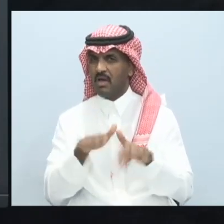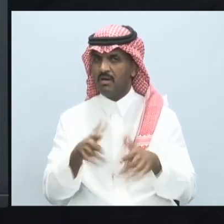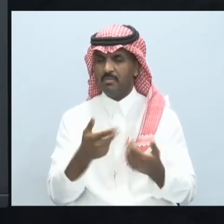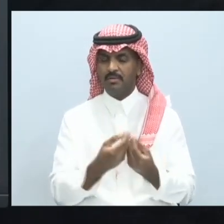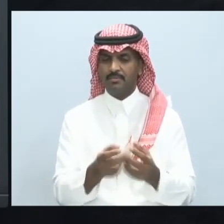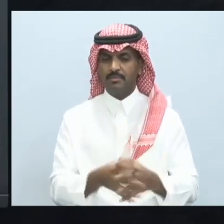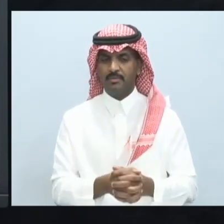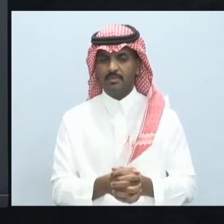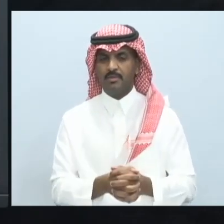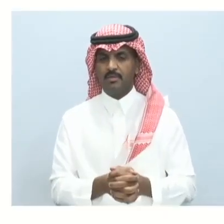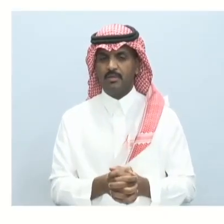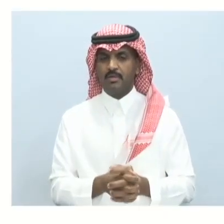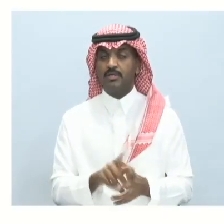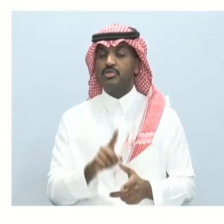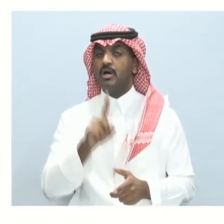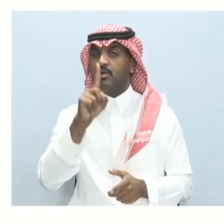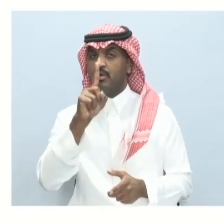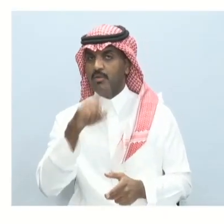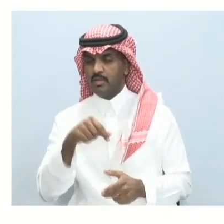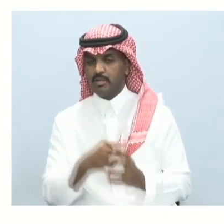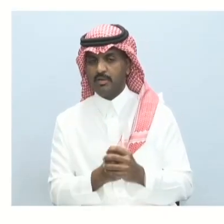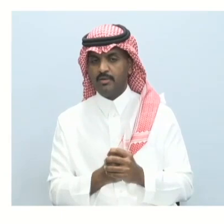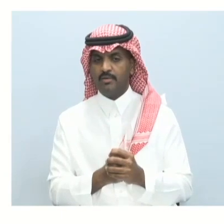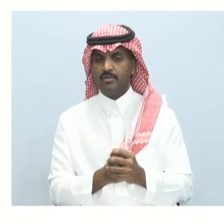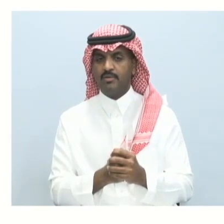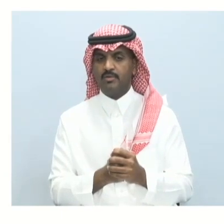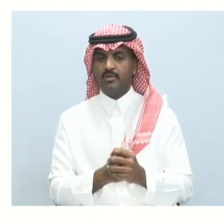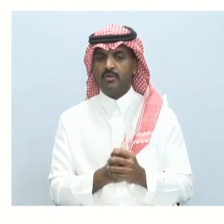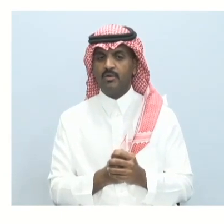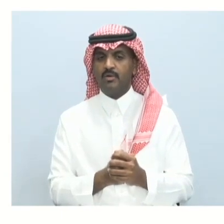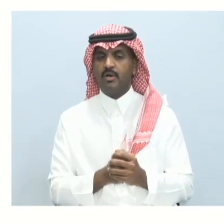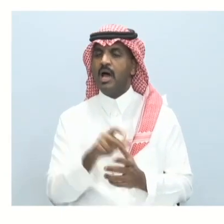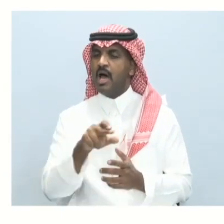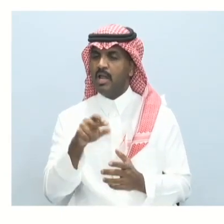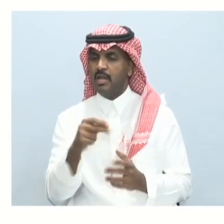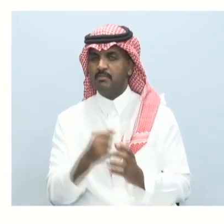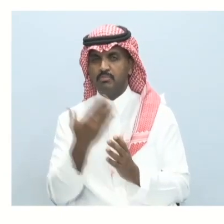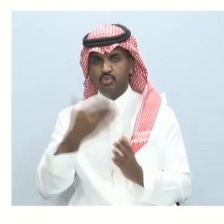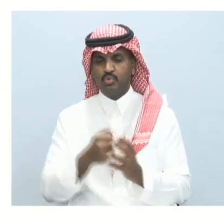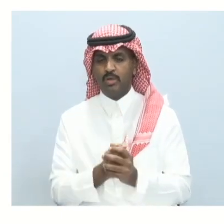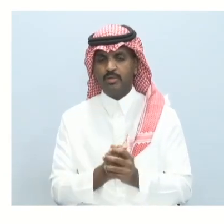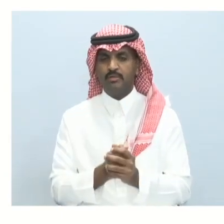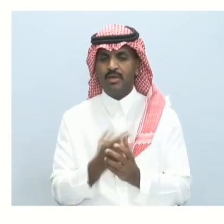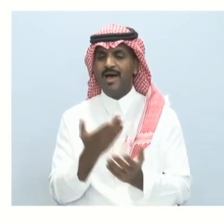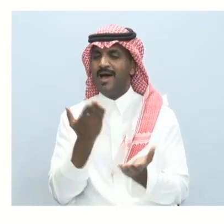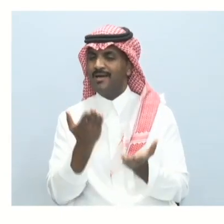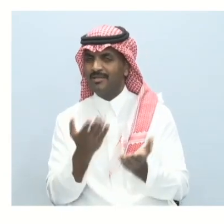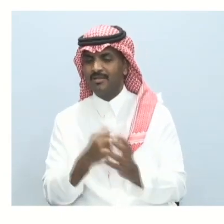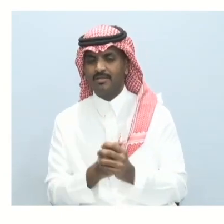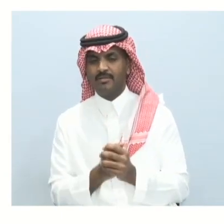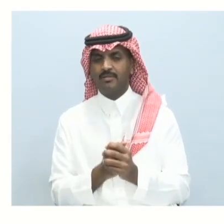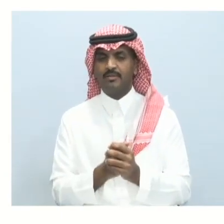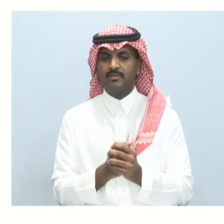معه قد جعل الله ل فرجا ومخرجا وجعل له حلا مشروعا وكذلك